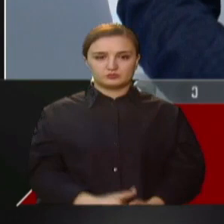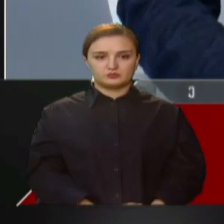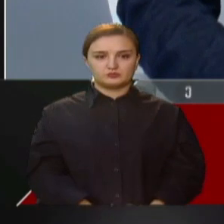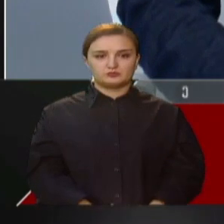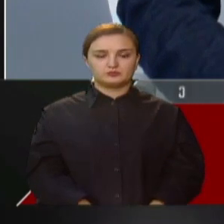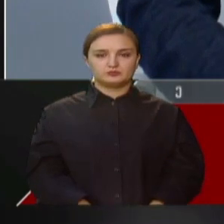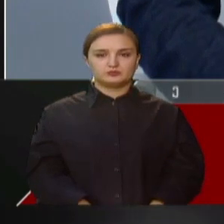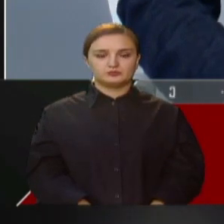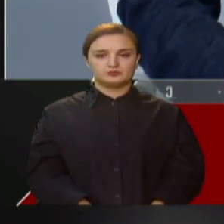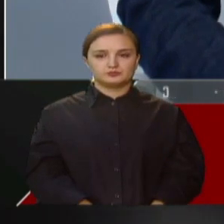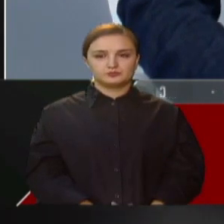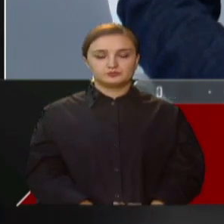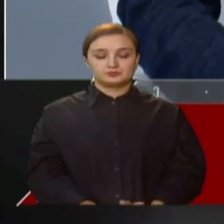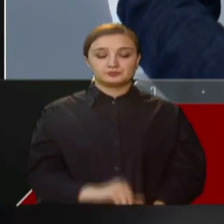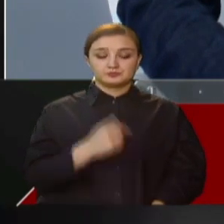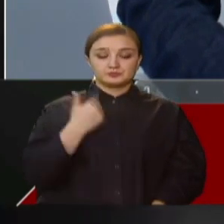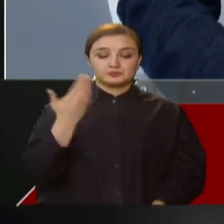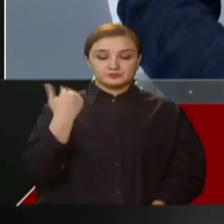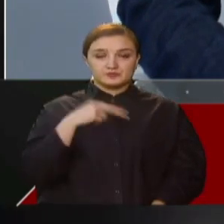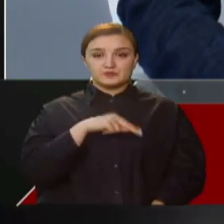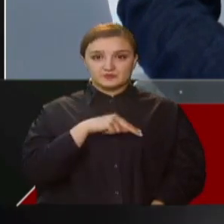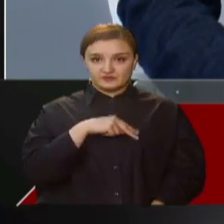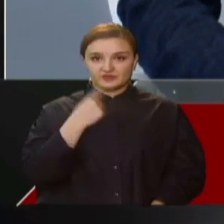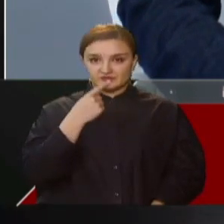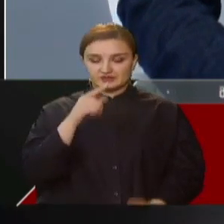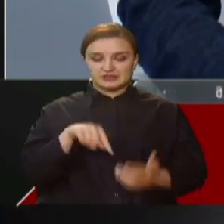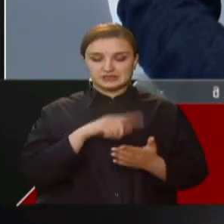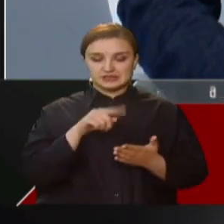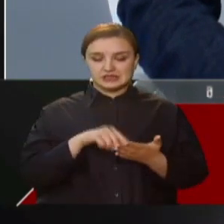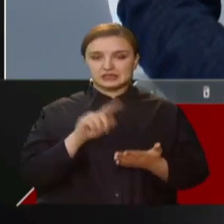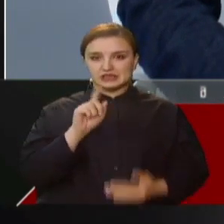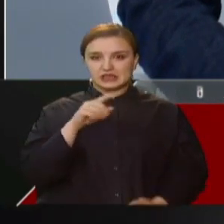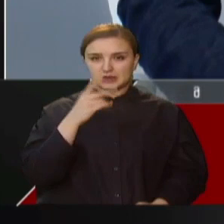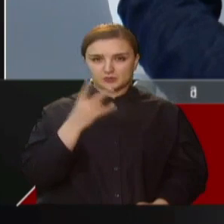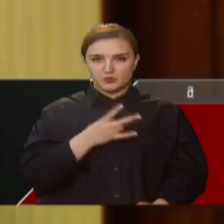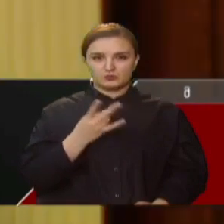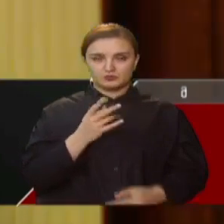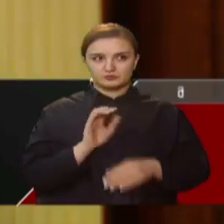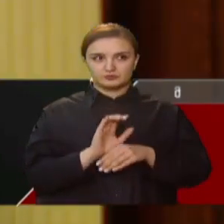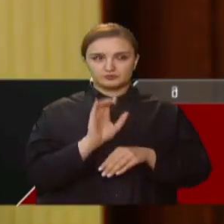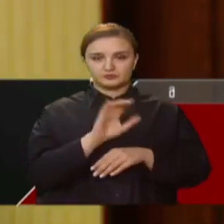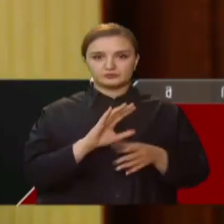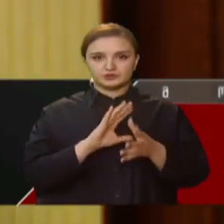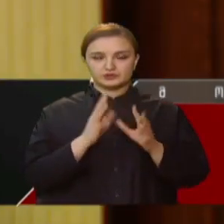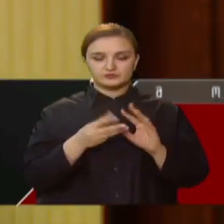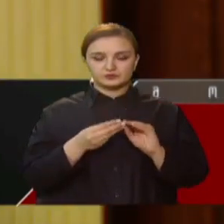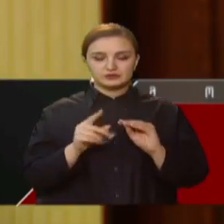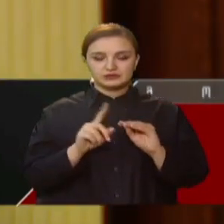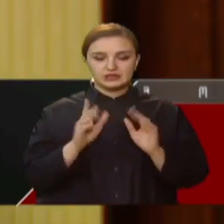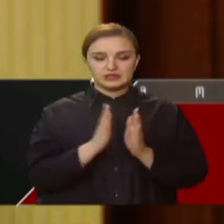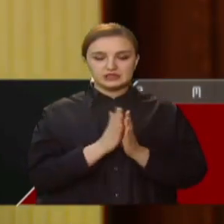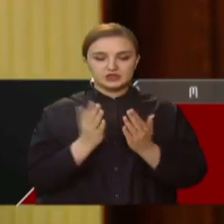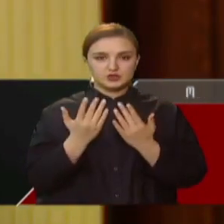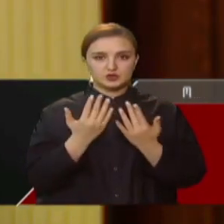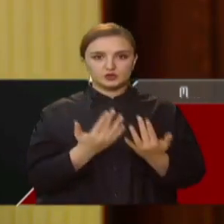Იცით რაშია საქმე, მე იმ დღეს პარლამენტშიც დავაყენე საკითხი. Რა თქმა უნდა, უნდა გაიგზავნონ. Საერთოდ, რასაც